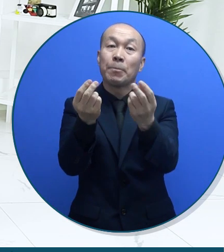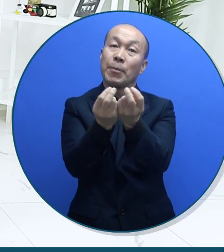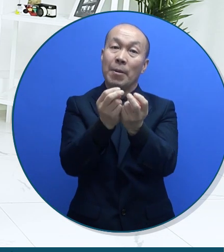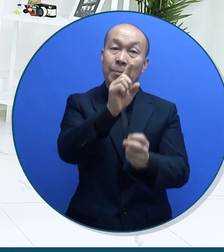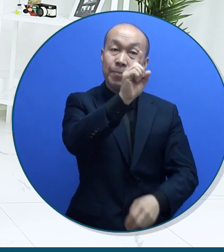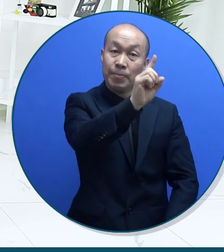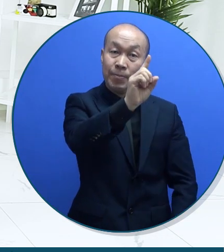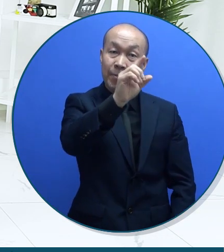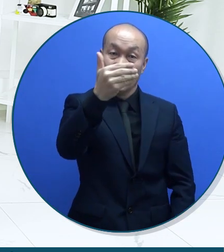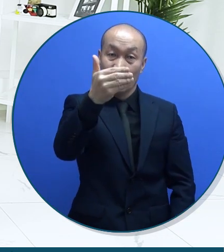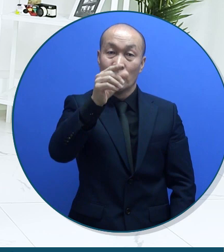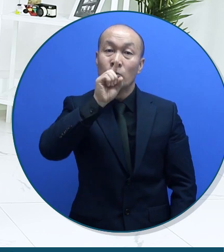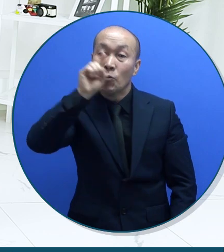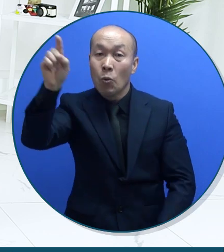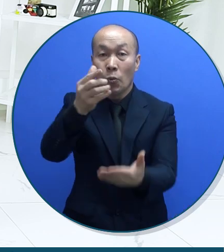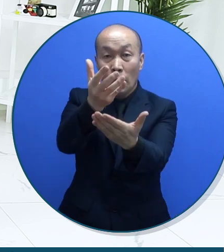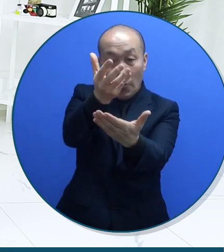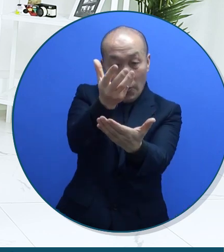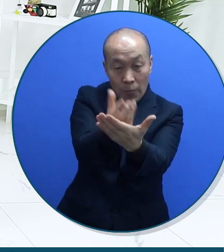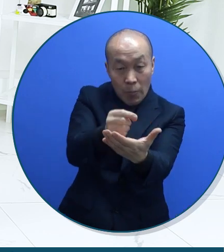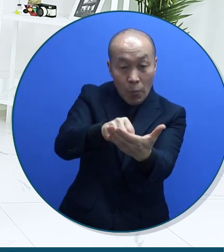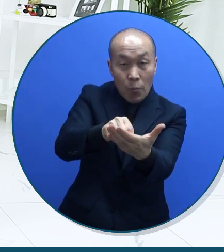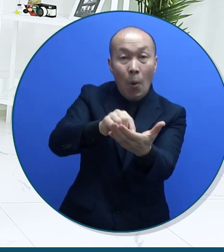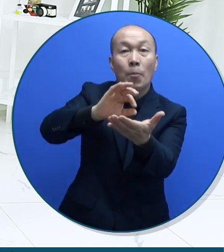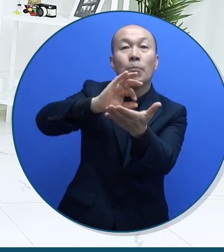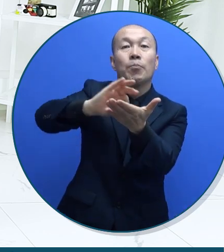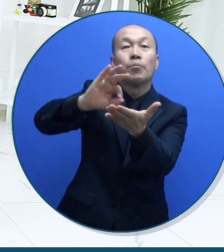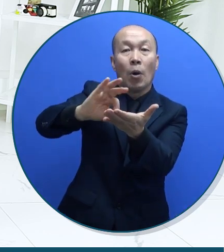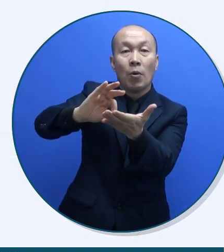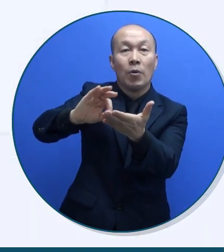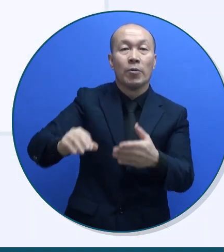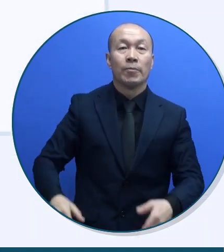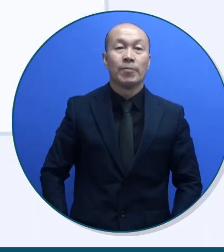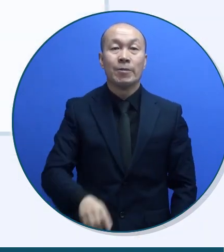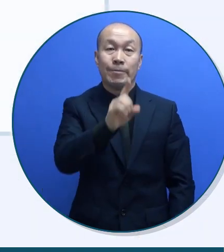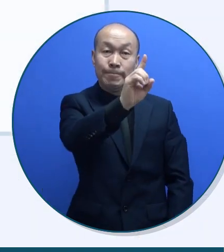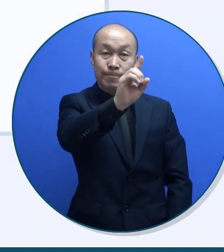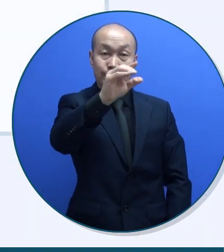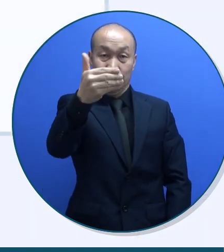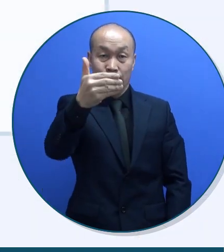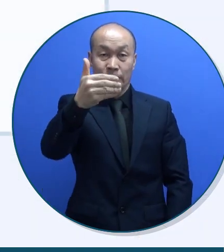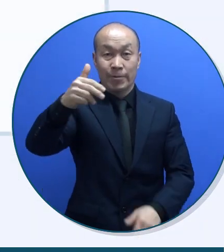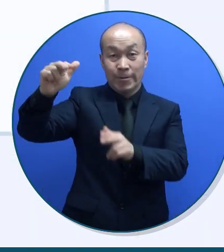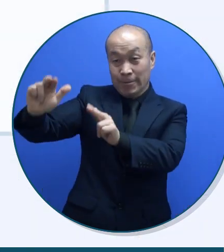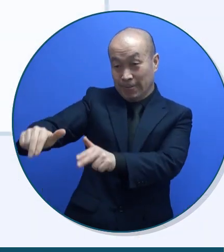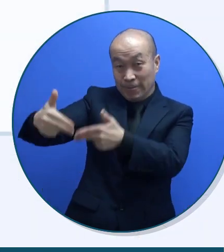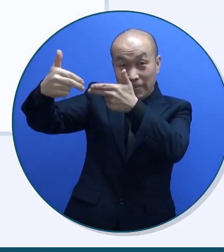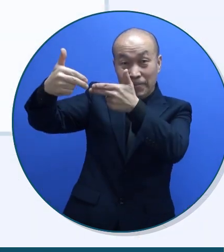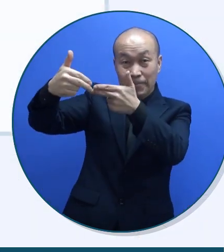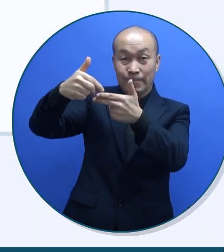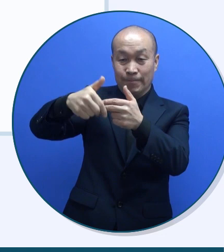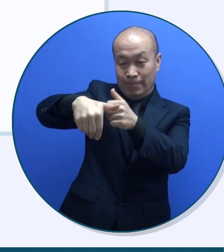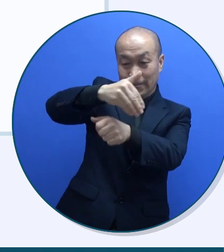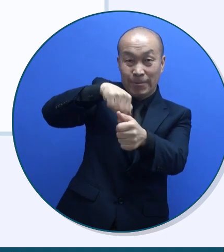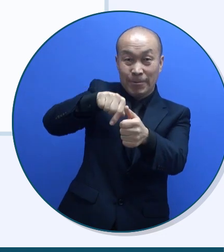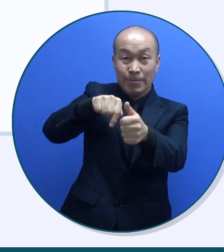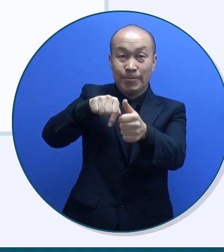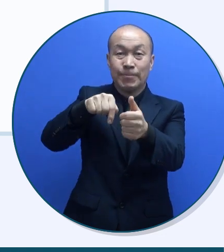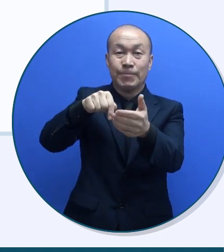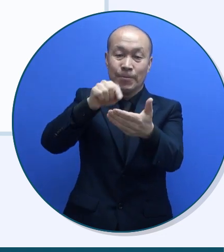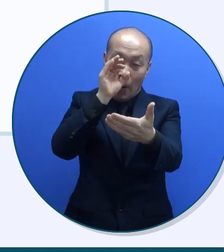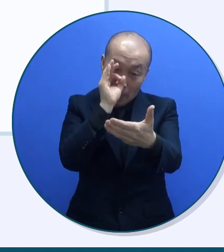또 다른 방법은 119 신고 어플을 이용하는 것입니다. 119에 영상통화를 시도하여 현장